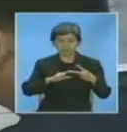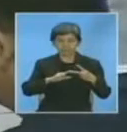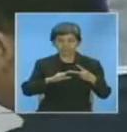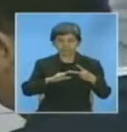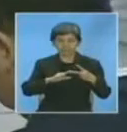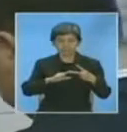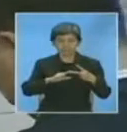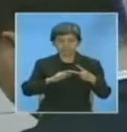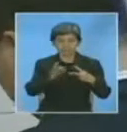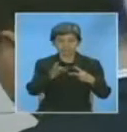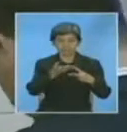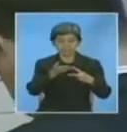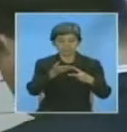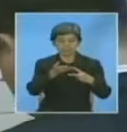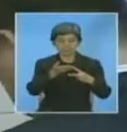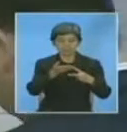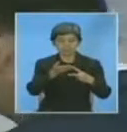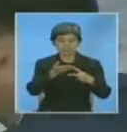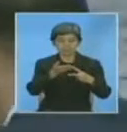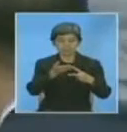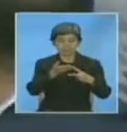จงรัก